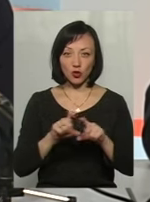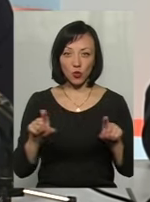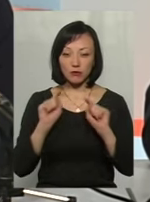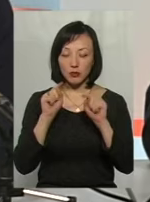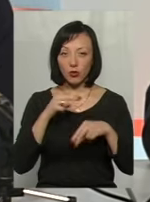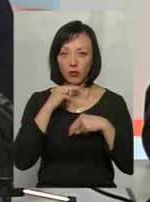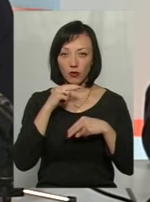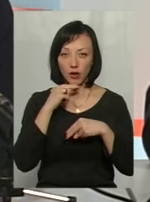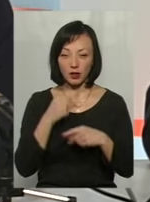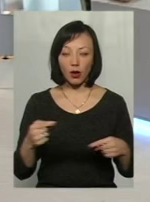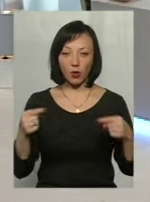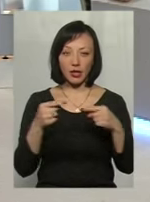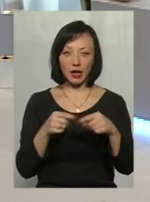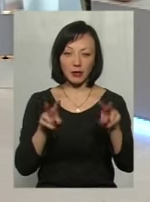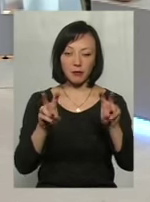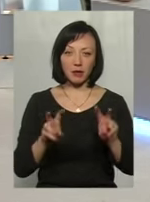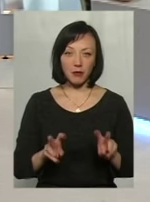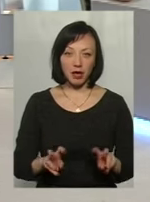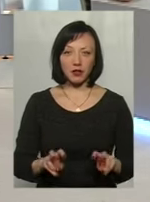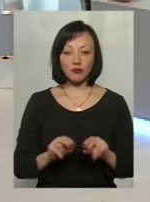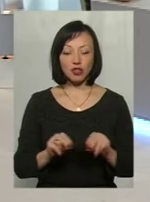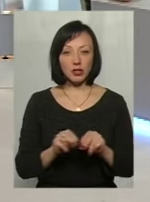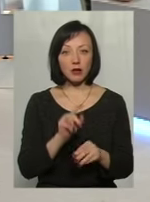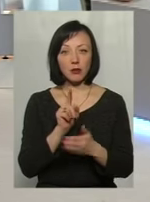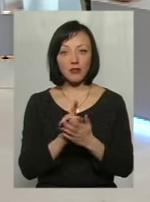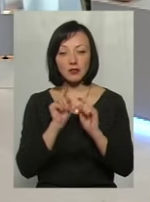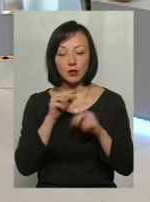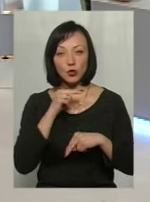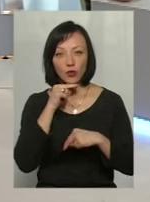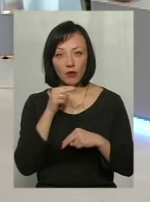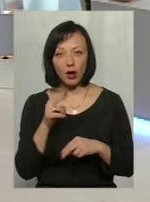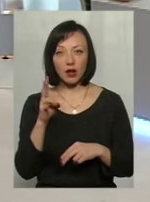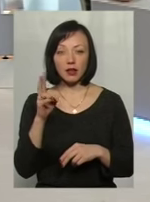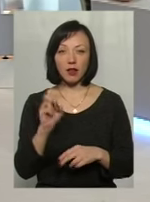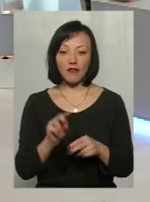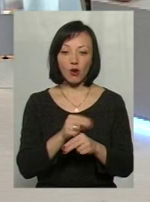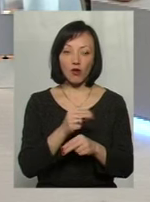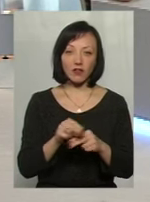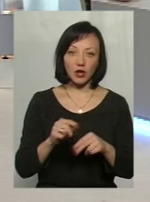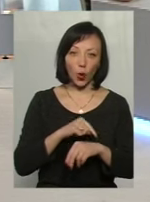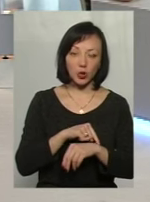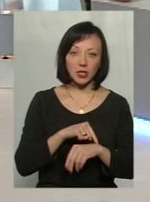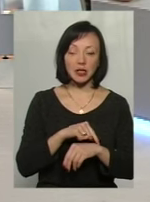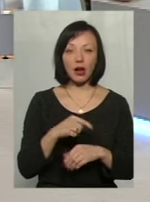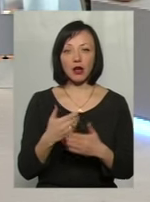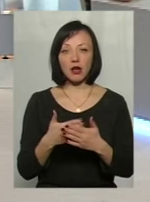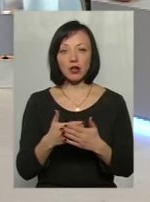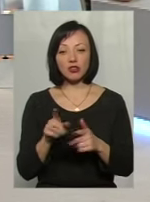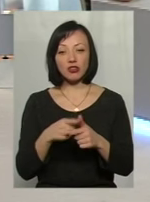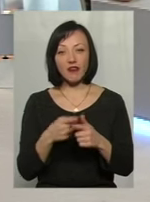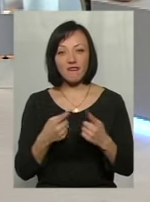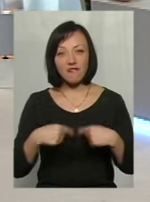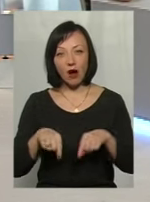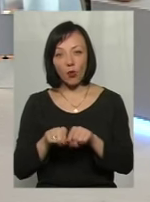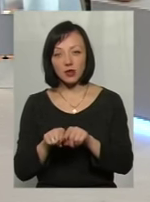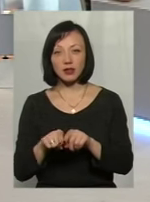приділяється увага на конкретних предметах. Вчителі на це повинні звертати увагу на виховних годинах, чи факультативах, чи